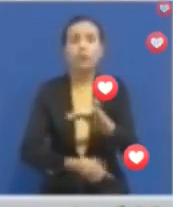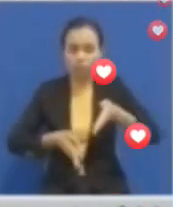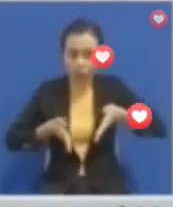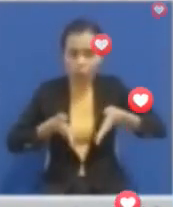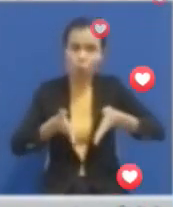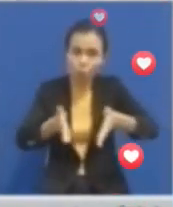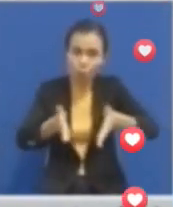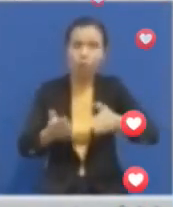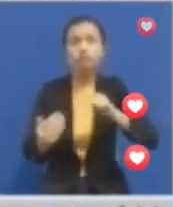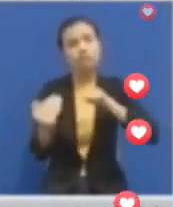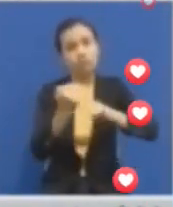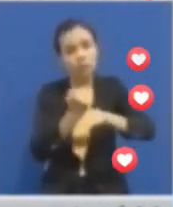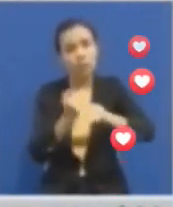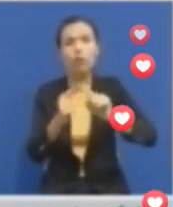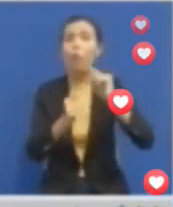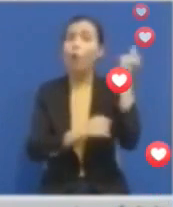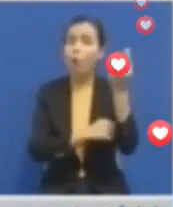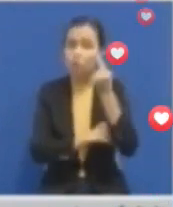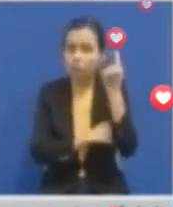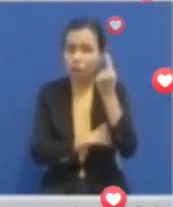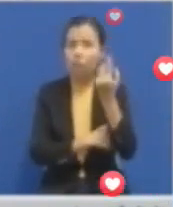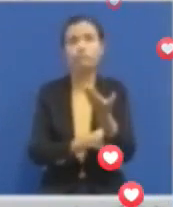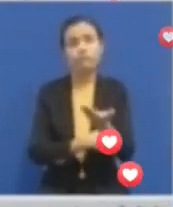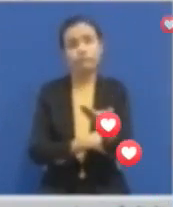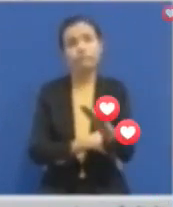ทการท่องเที่ยวนะคะ